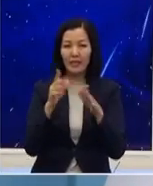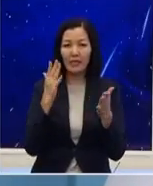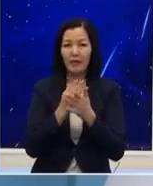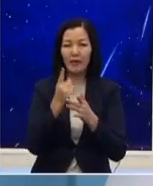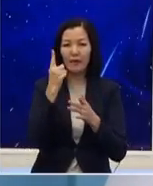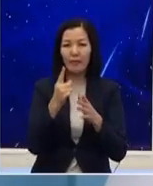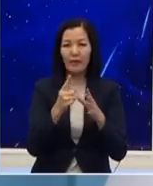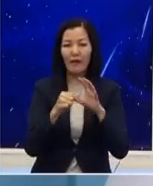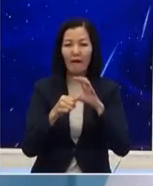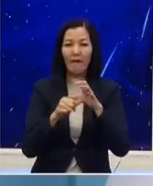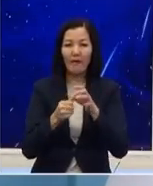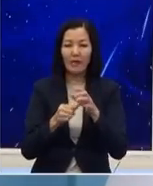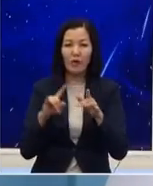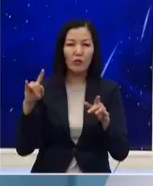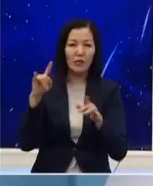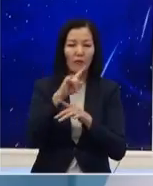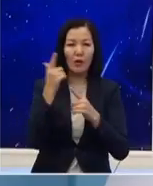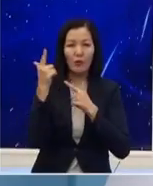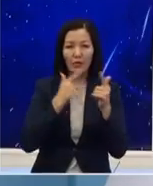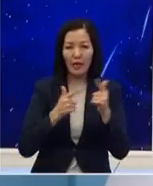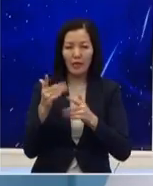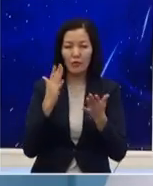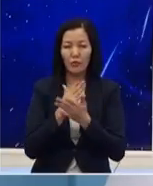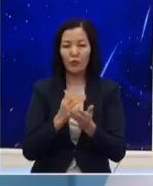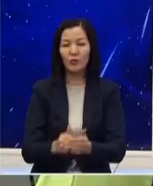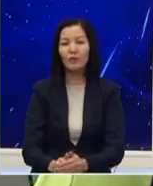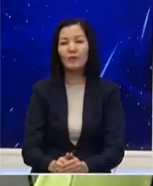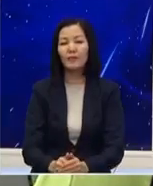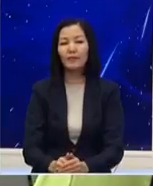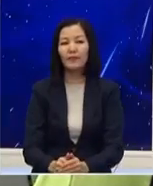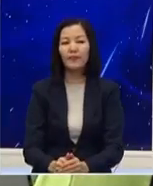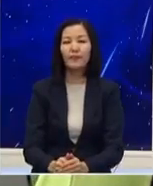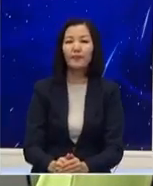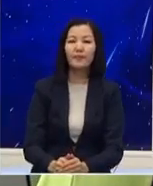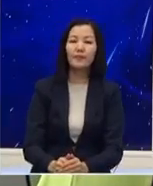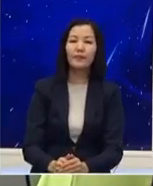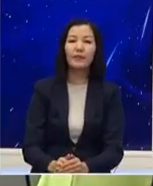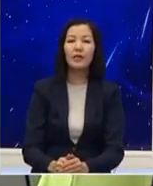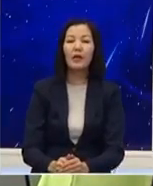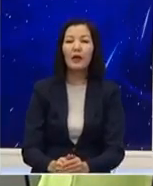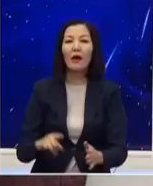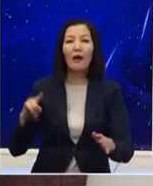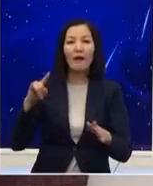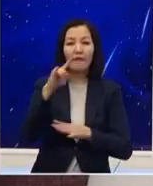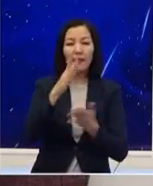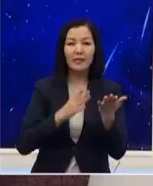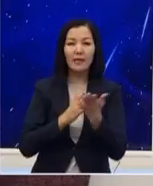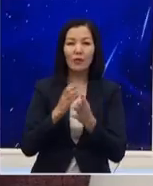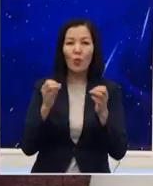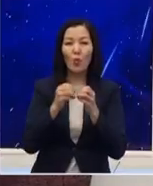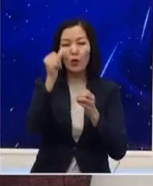вертолет, бір самолет кез келген шақыртуға сақадай сай дайын тұр. Санитарлық авиация қызметіне соңғы 10 айда